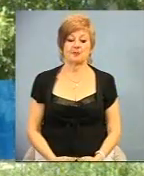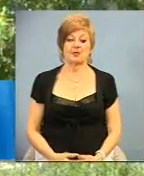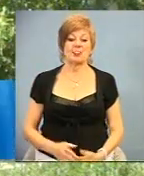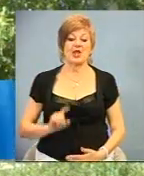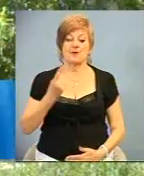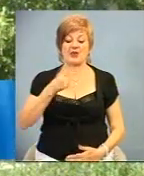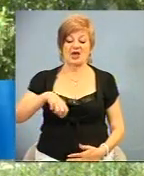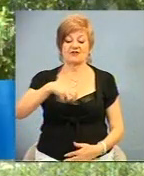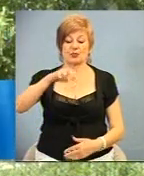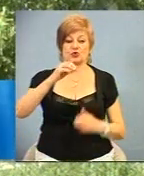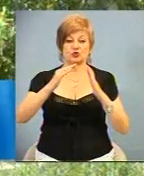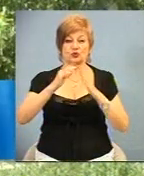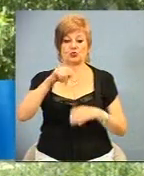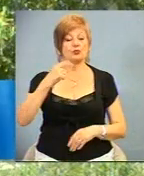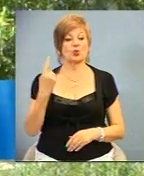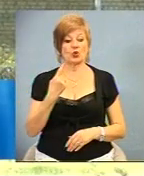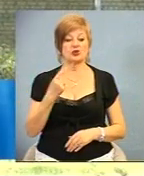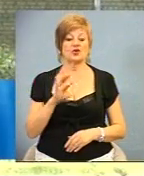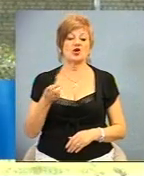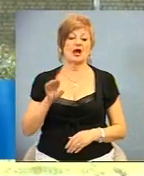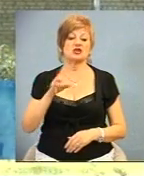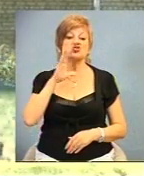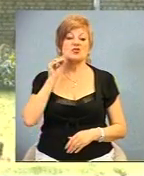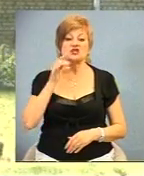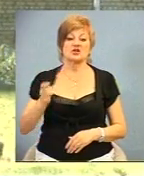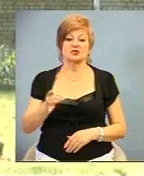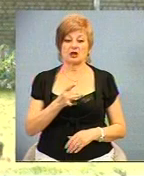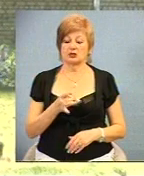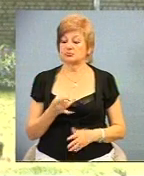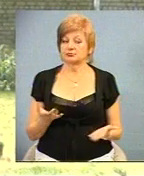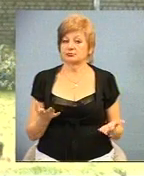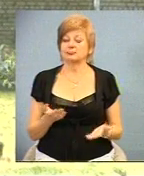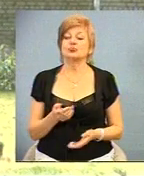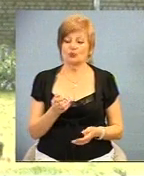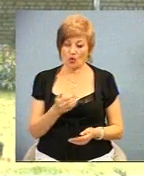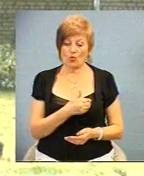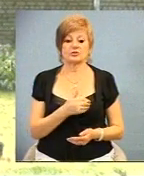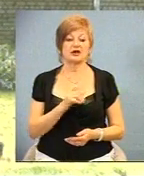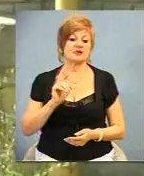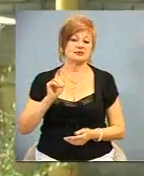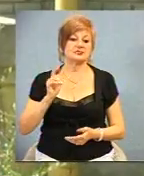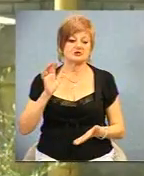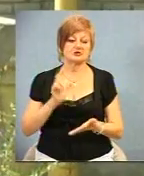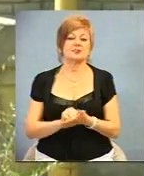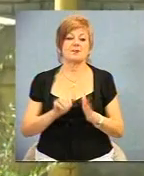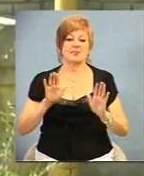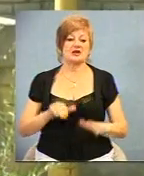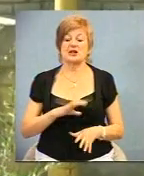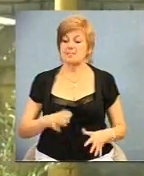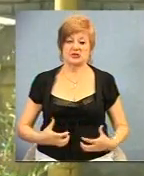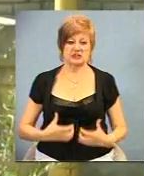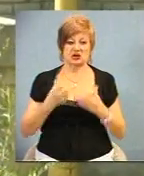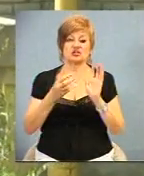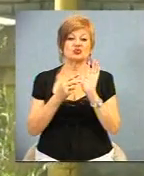Перший під'їзд будинку номер 1 на вулиці Аваліанії в Шевченківському районі – явний претендент на звання найзанедбанішого. Заведений у 70-му